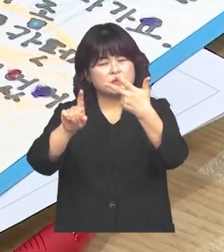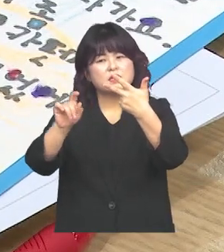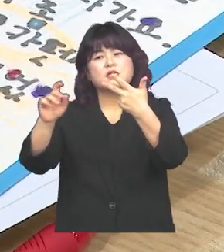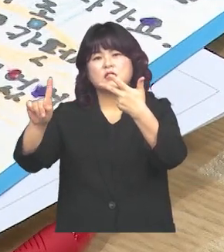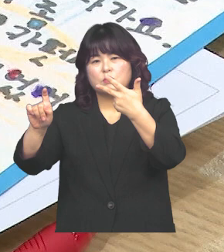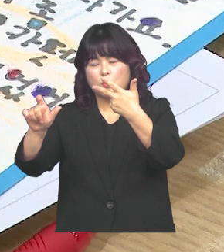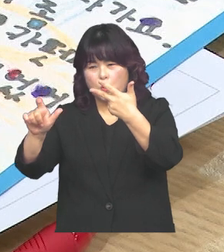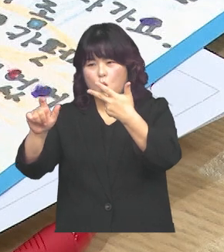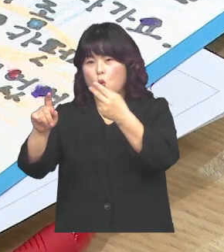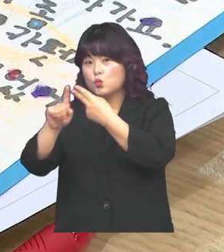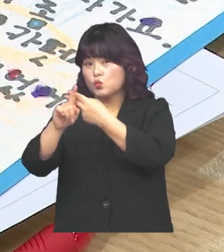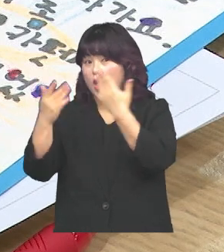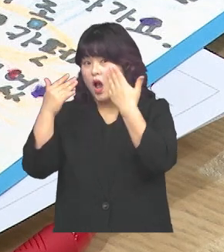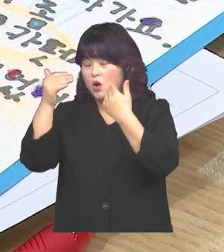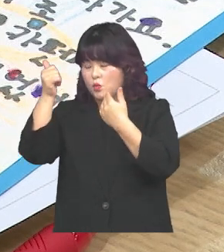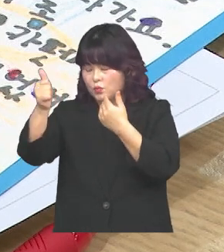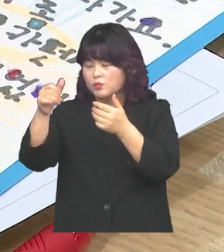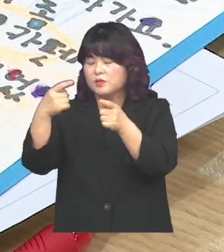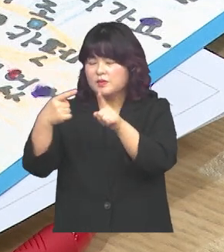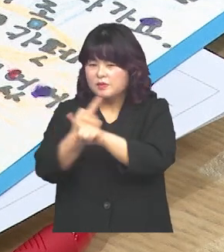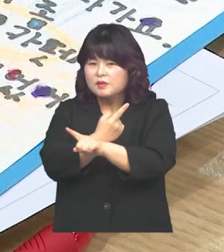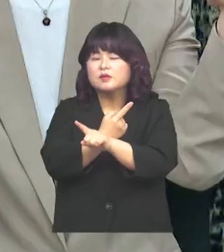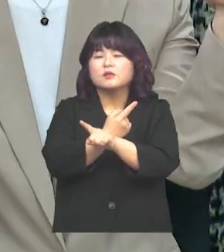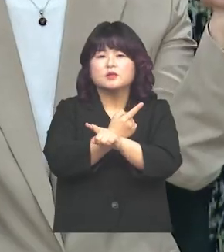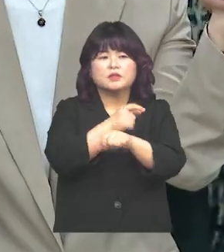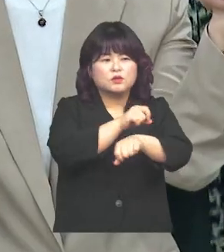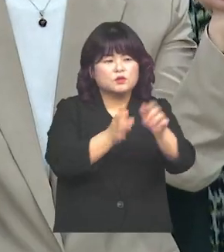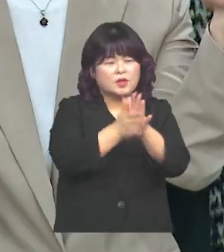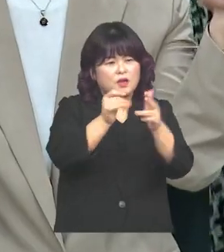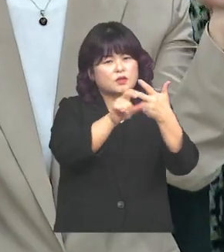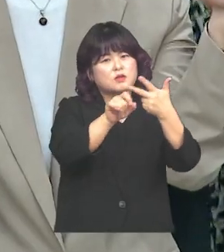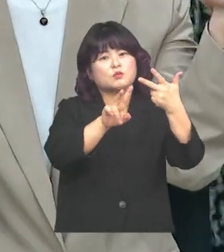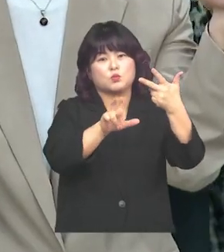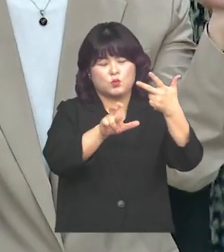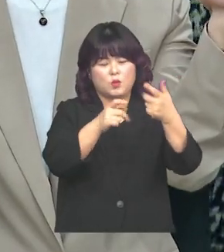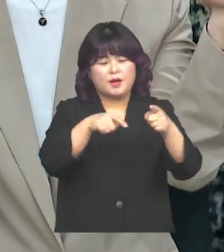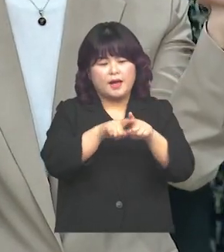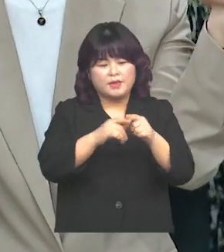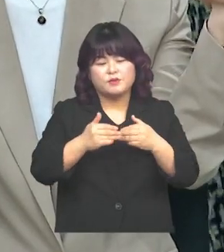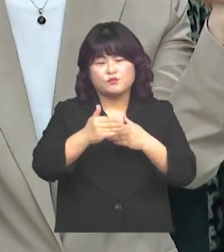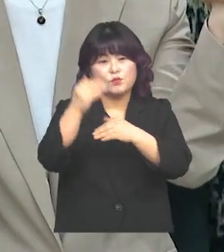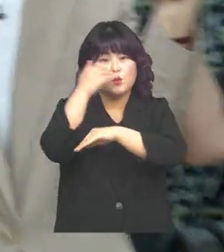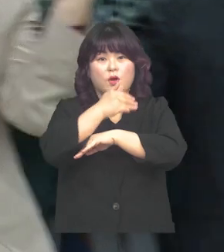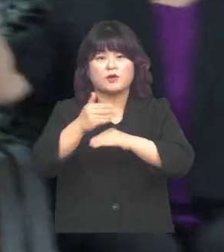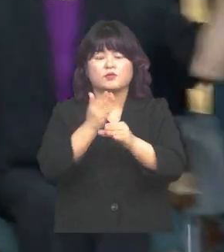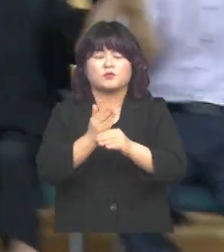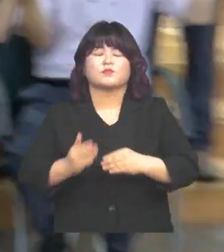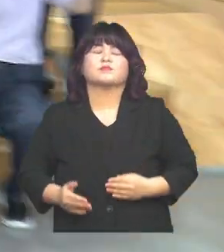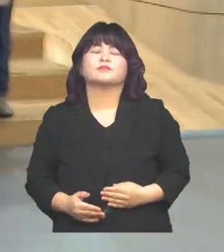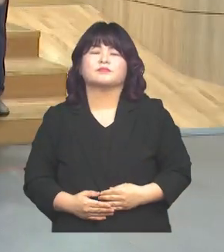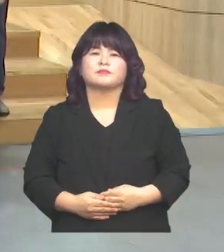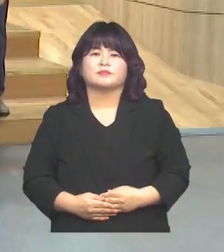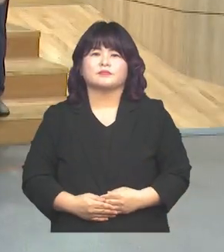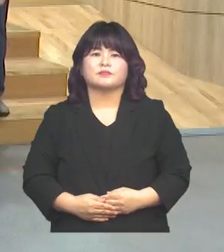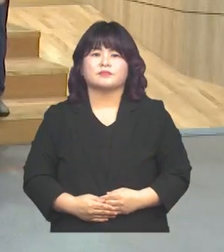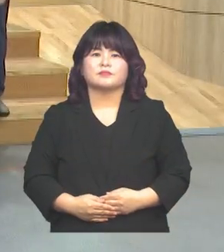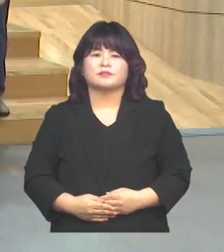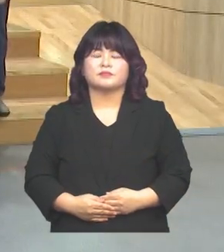교장, 15일 고등학교 교장, 25일 특수학교 교장 교사 등과의 간담회를 이어갈 예정입니다.